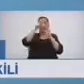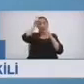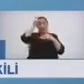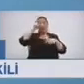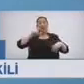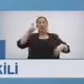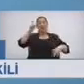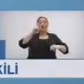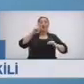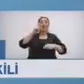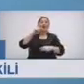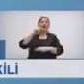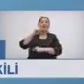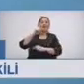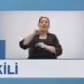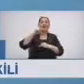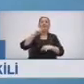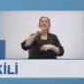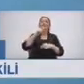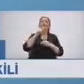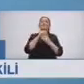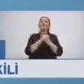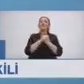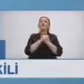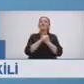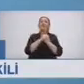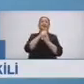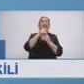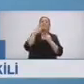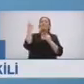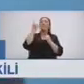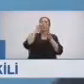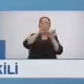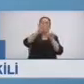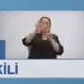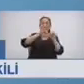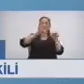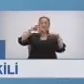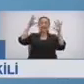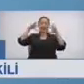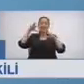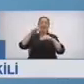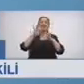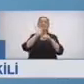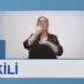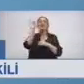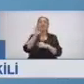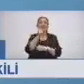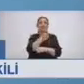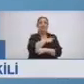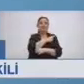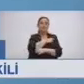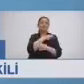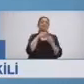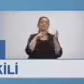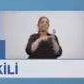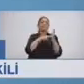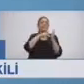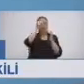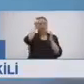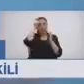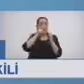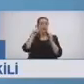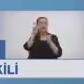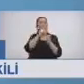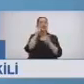Türkiye'de metrekare başına düşen bir saat içerisindeki yağışta Silivri'nin birinci, Çatalca'nın Türkiye genelinde ikinci